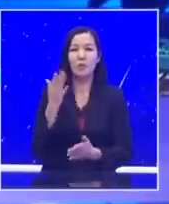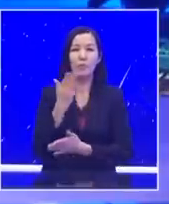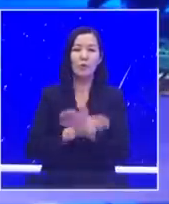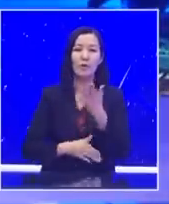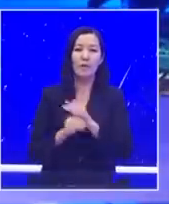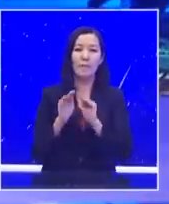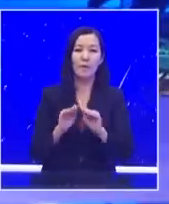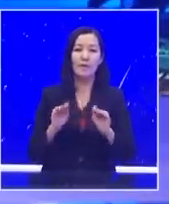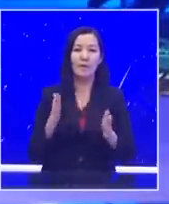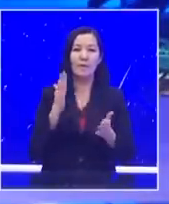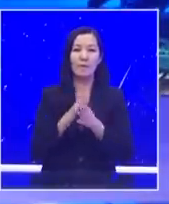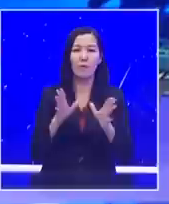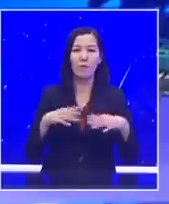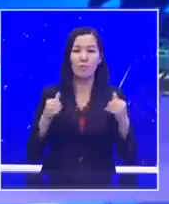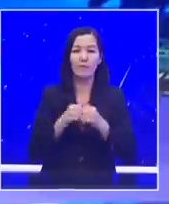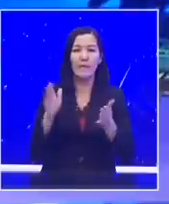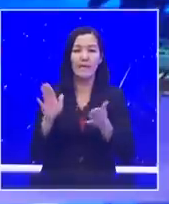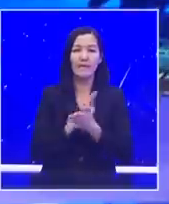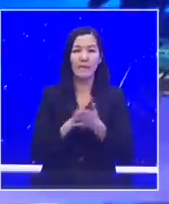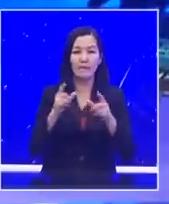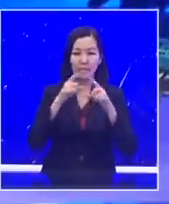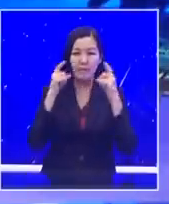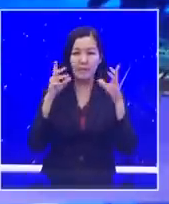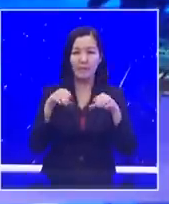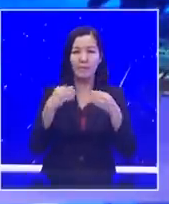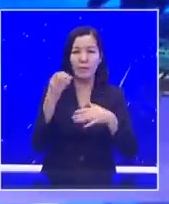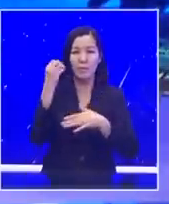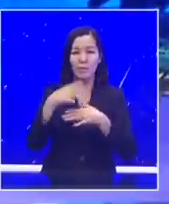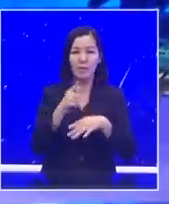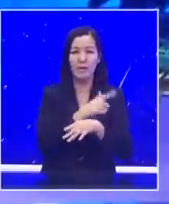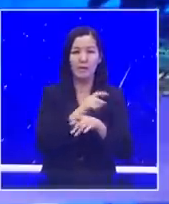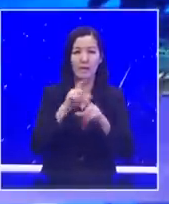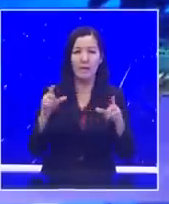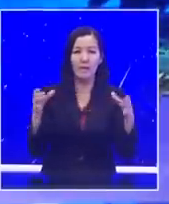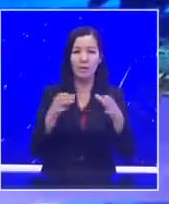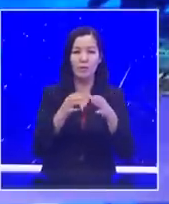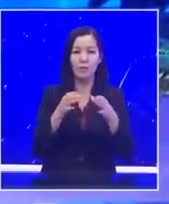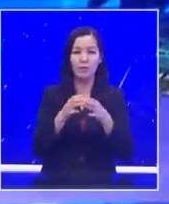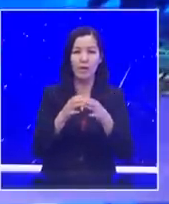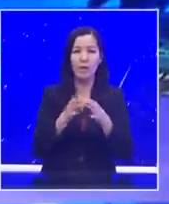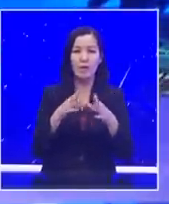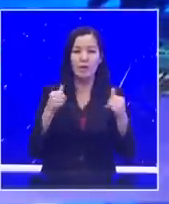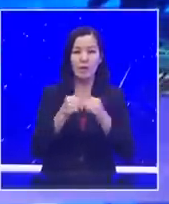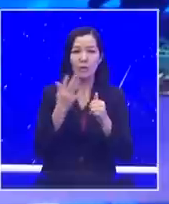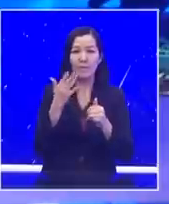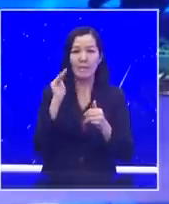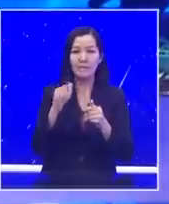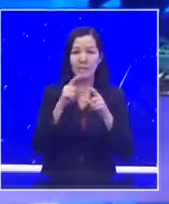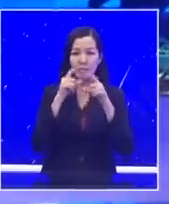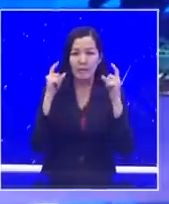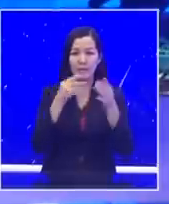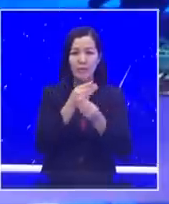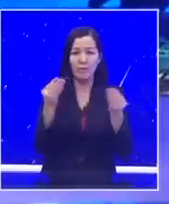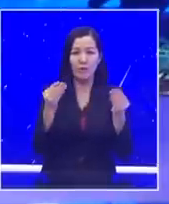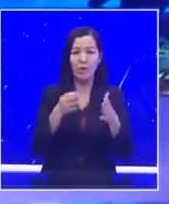Талдықорғанда мүгедек балалары бар отбасыларға тегін маска таратылды. Орталық дәріхана ұжымы осы санаттағы жанұяларға 5000 маска